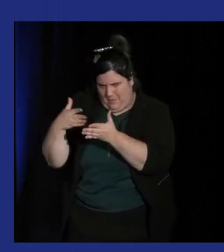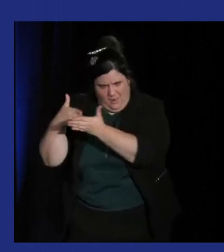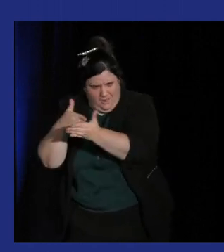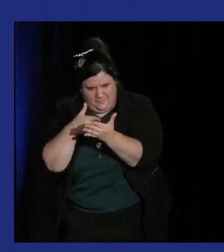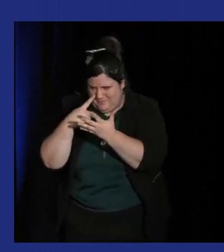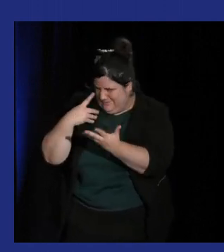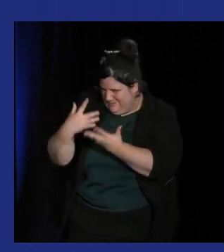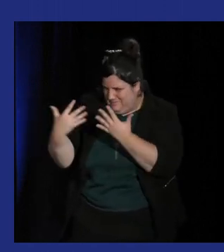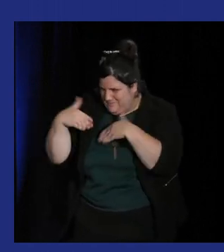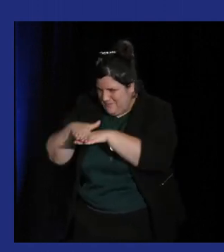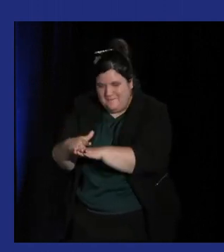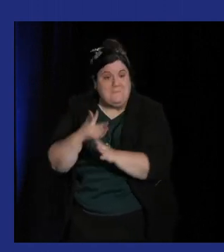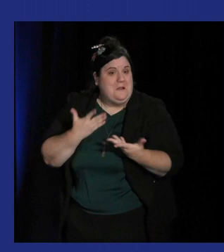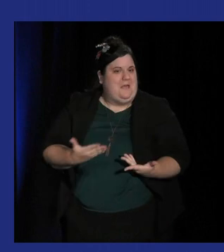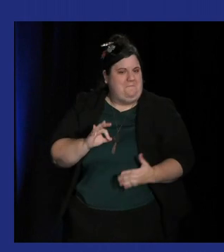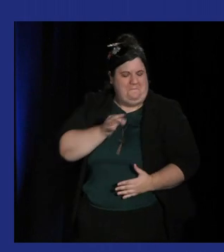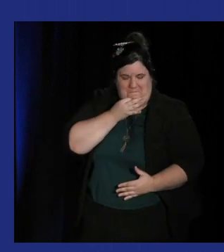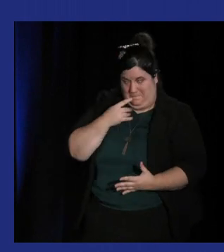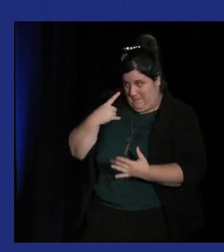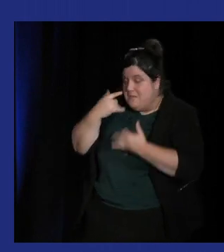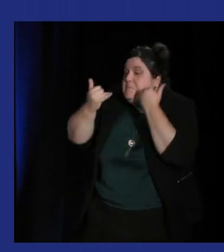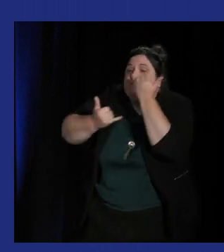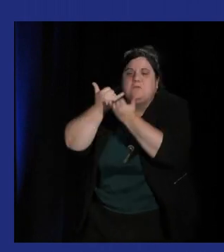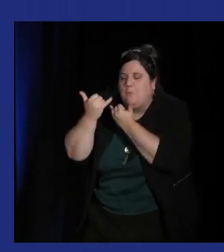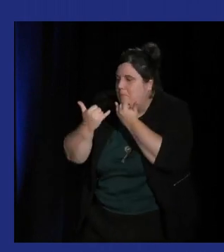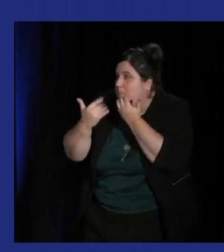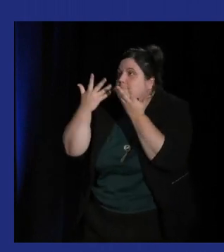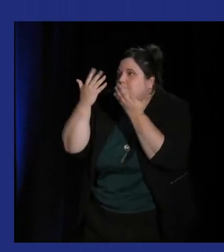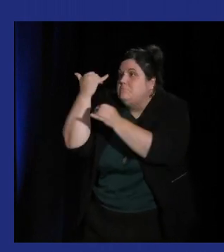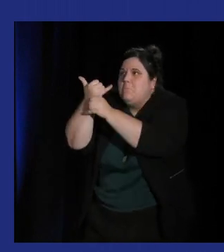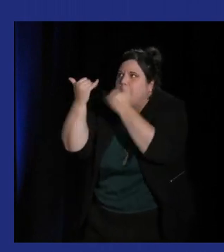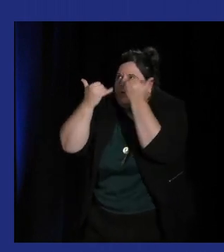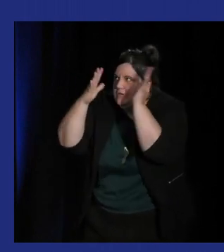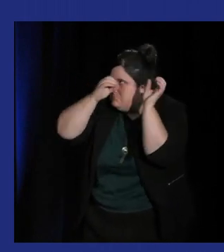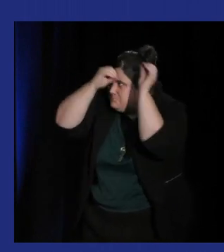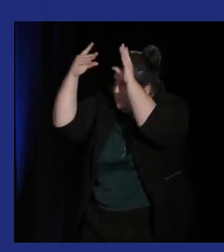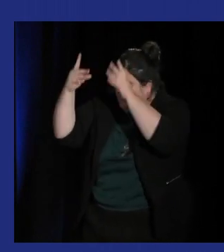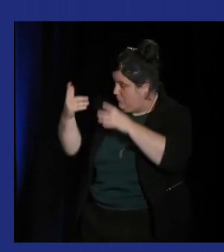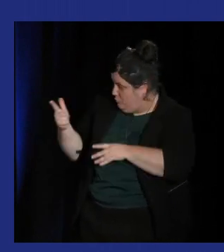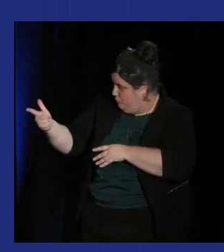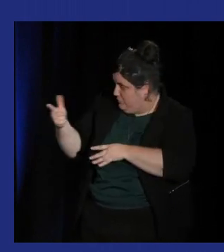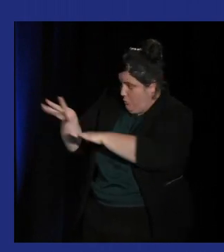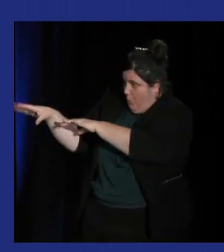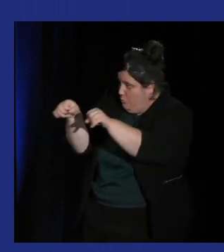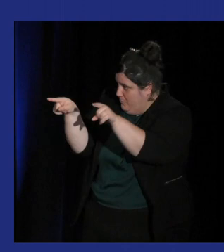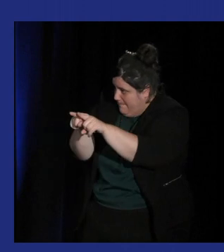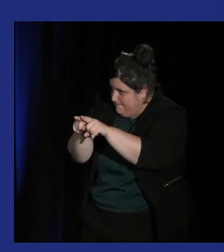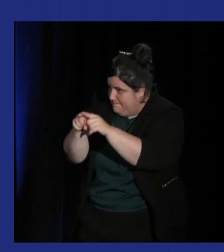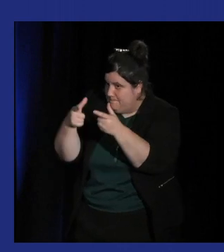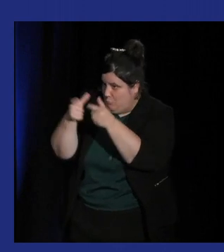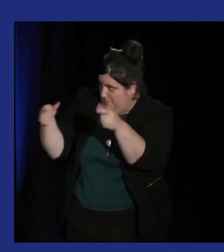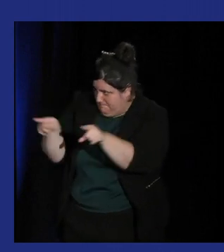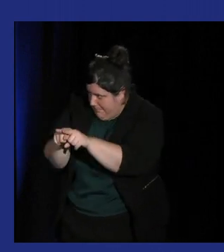on va se livrer un exercice un peu de pensée imaginons qu'un jour vous soyez tous les deux dans le même studio à travailler sur